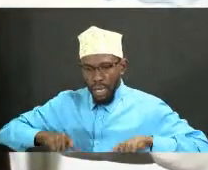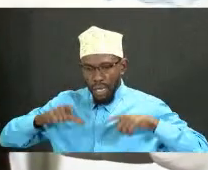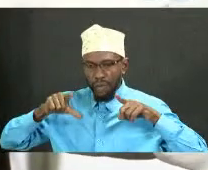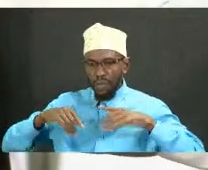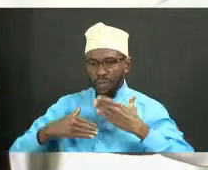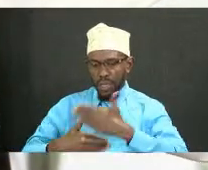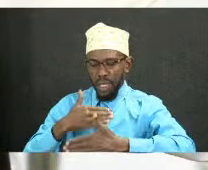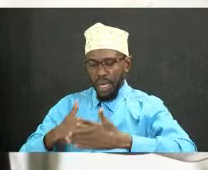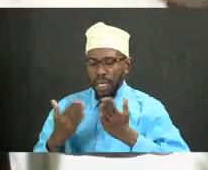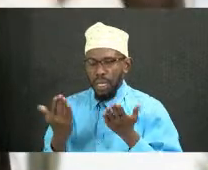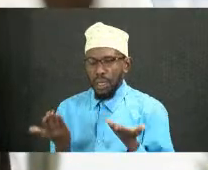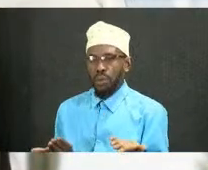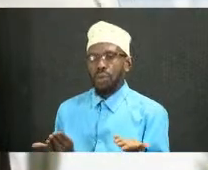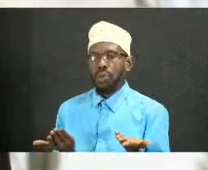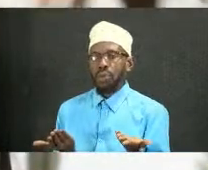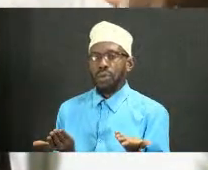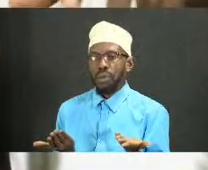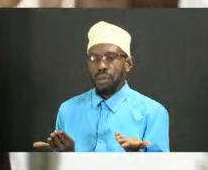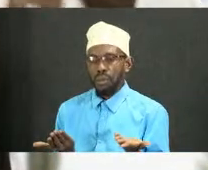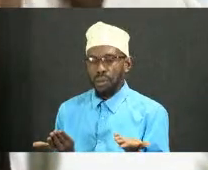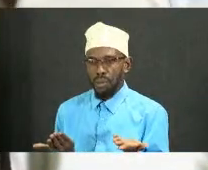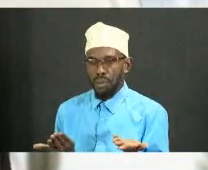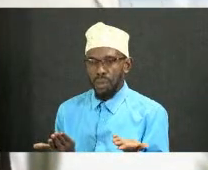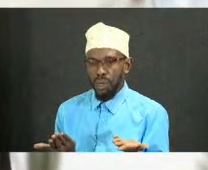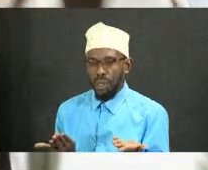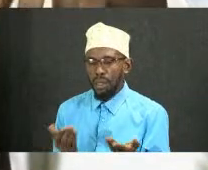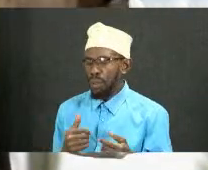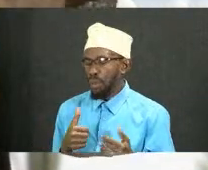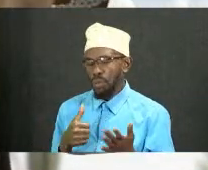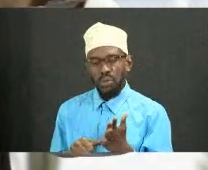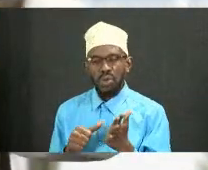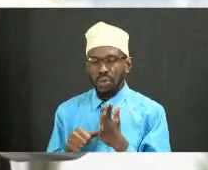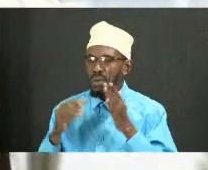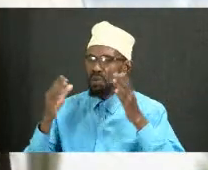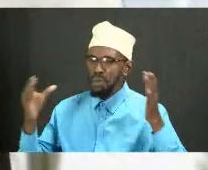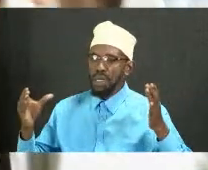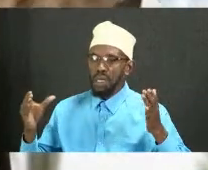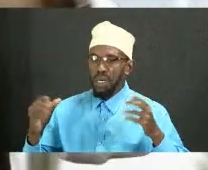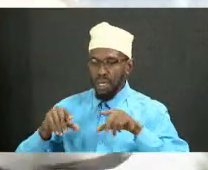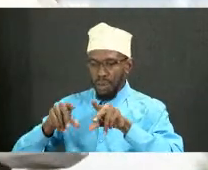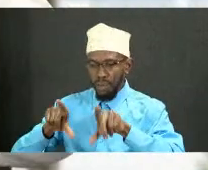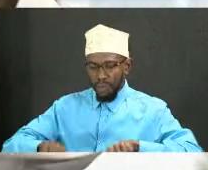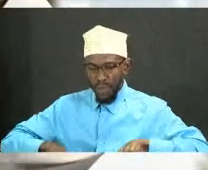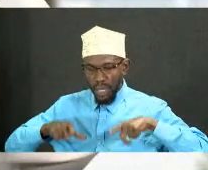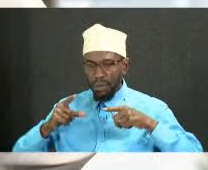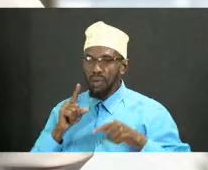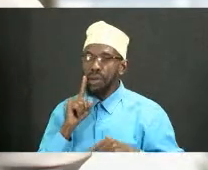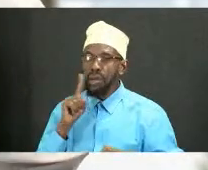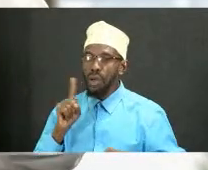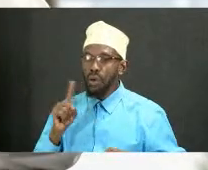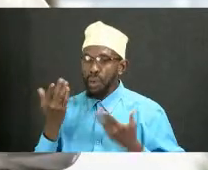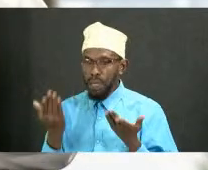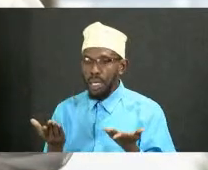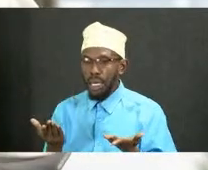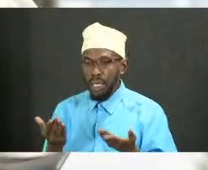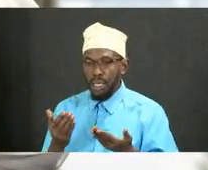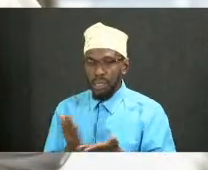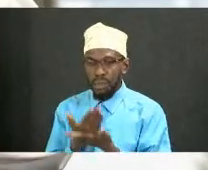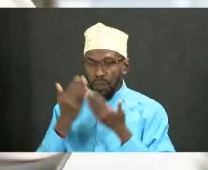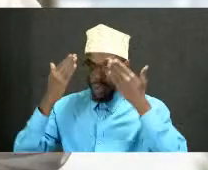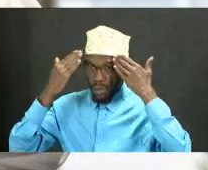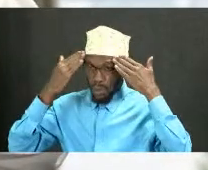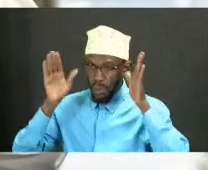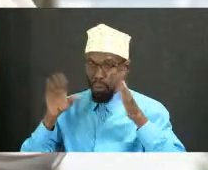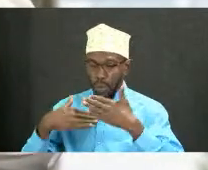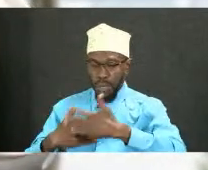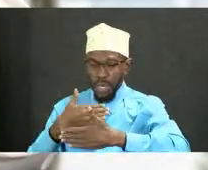majirani zetu. Na lakini sisi kwa masikitiko makubwa vile ambavyo tunaishi hasa kama Nairobi, hata mara nyingine